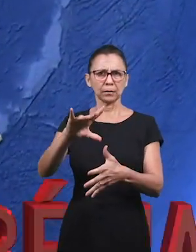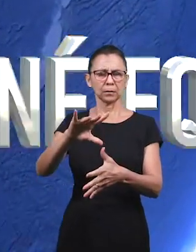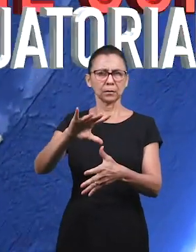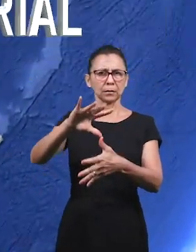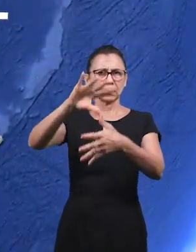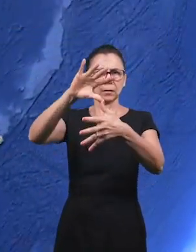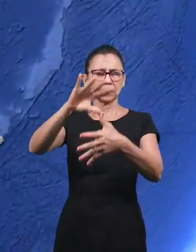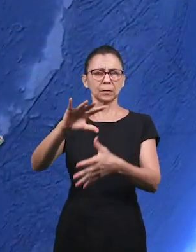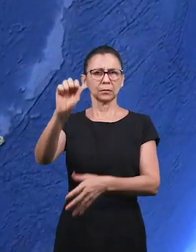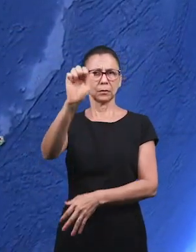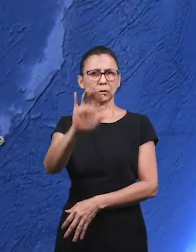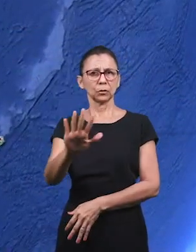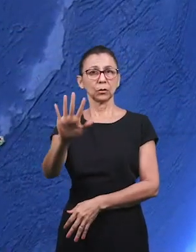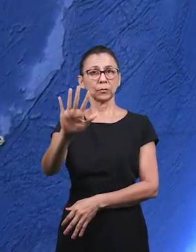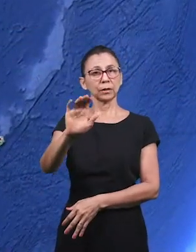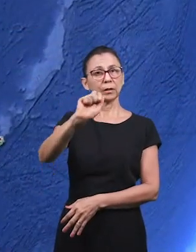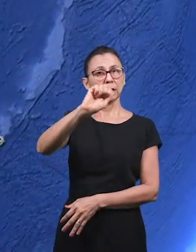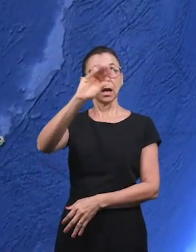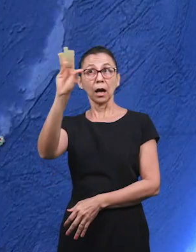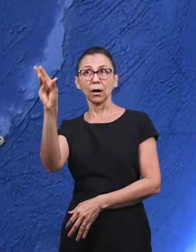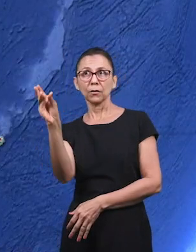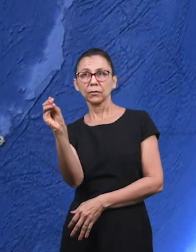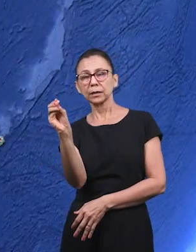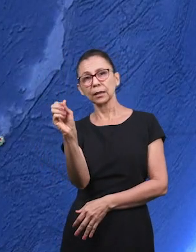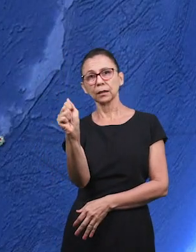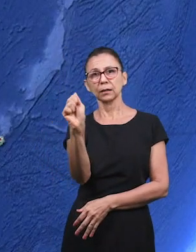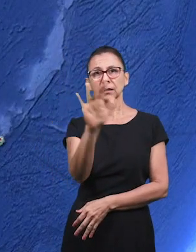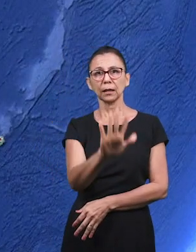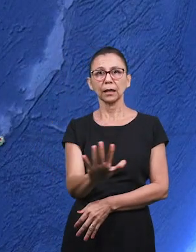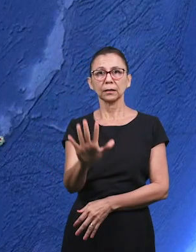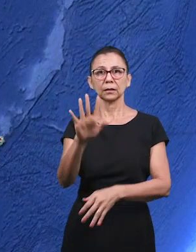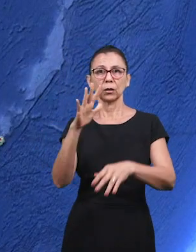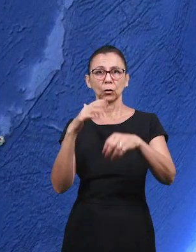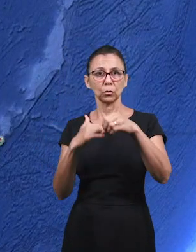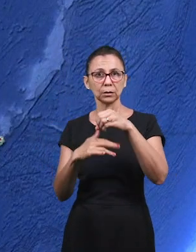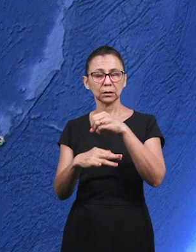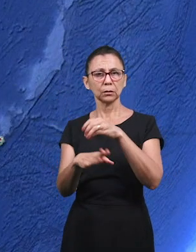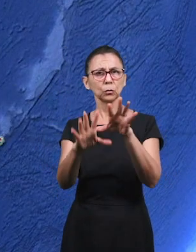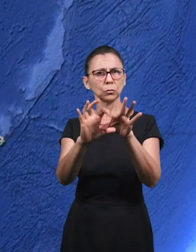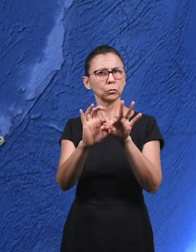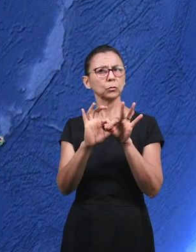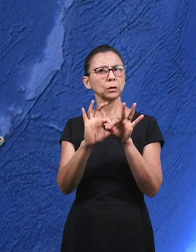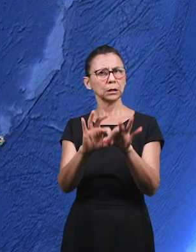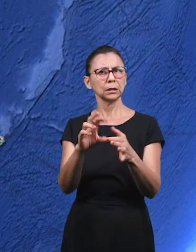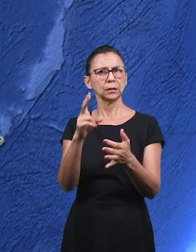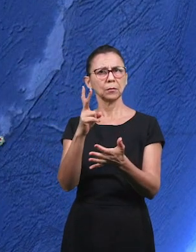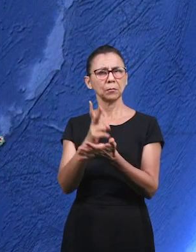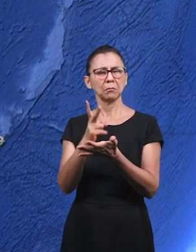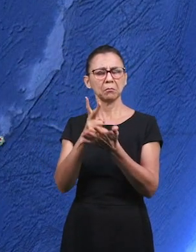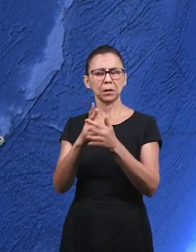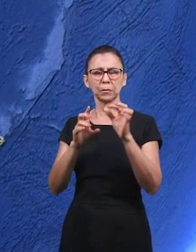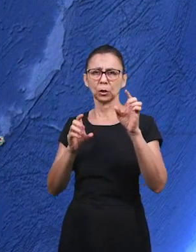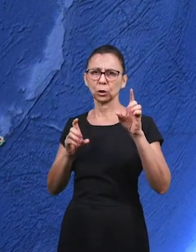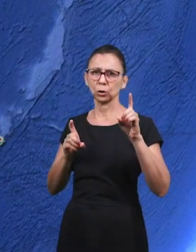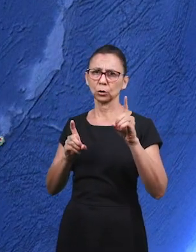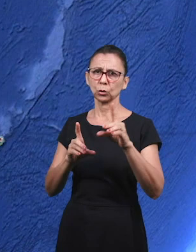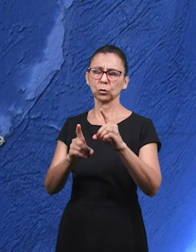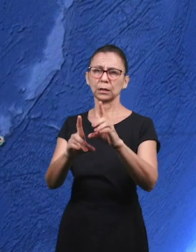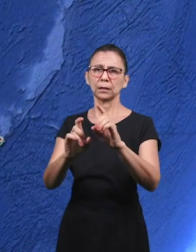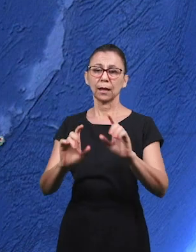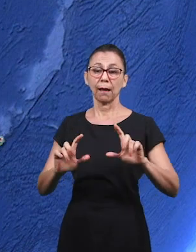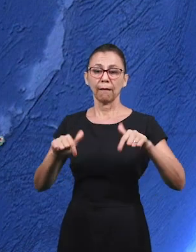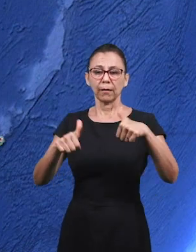Amériques, Europe, Afrique, Asie et Océanie, connectés par la même doctrine, par la direction